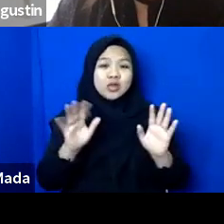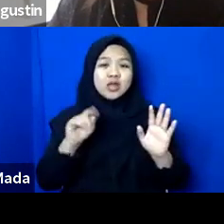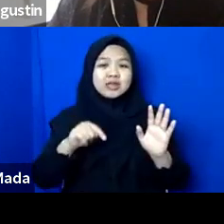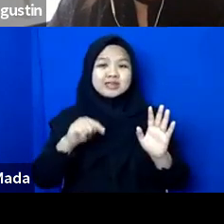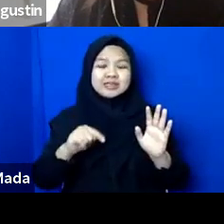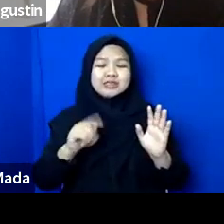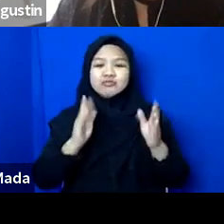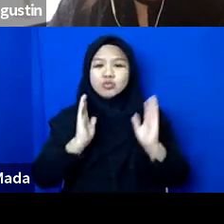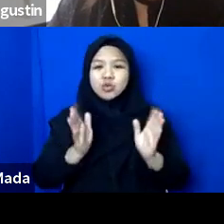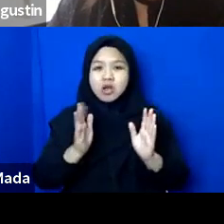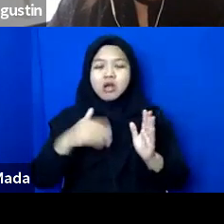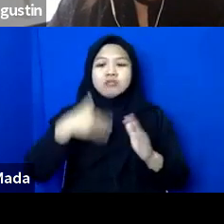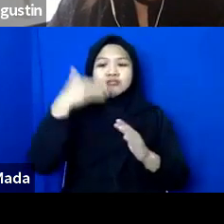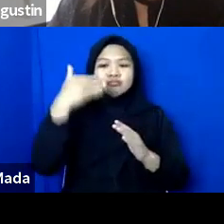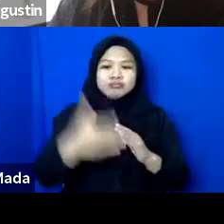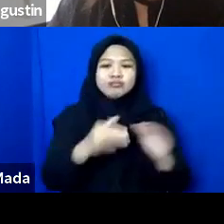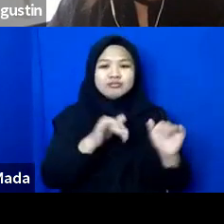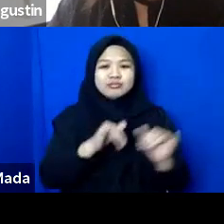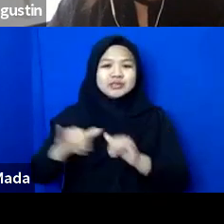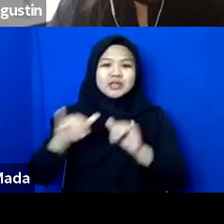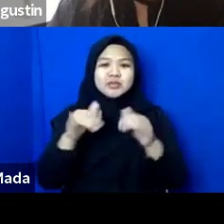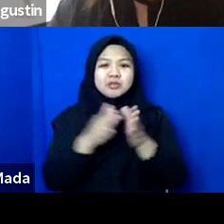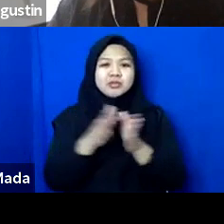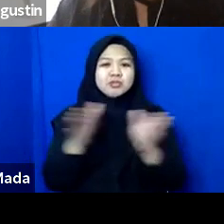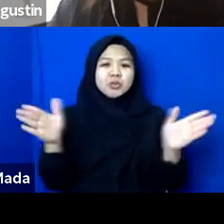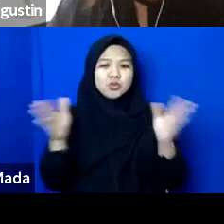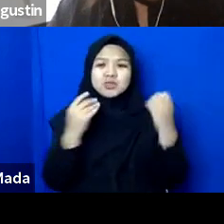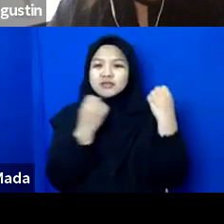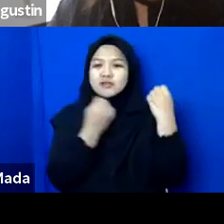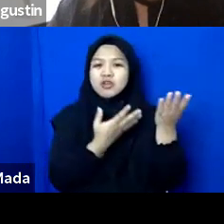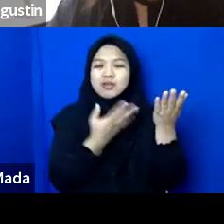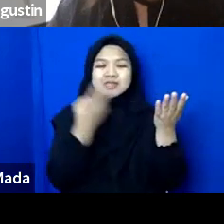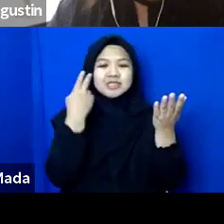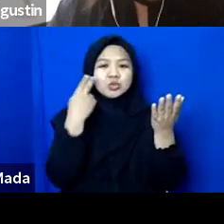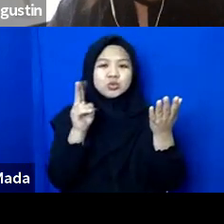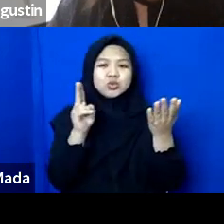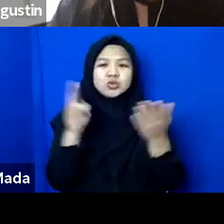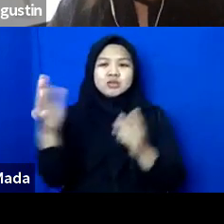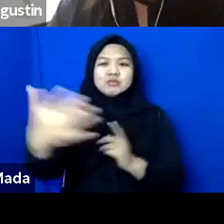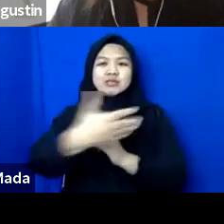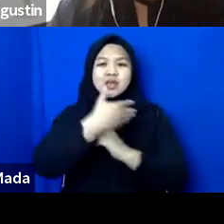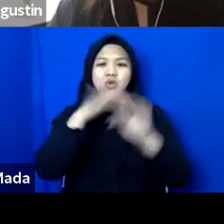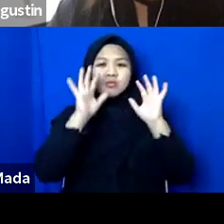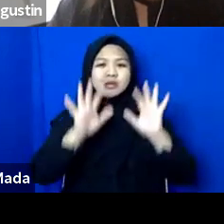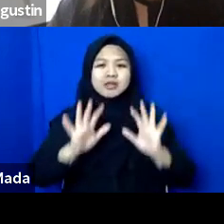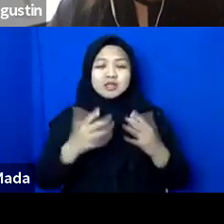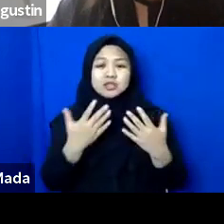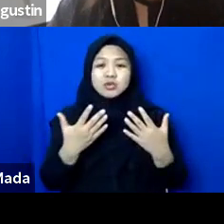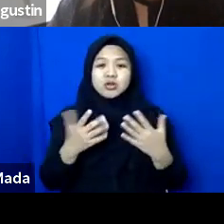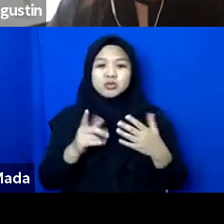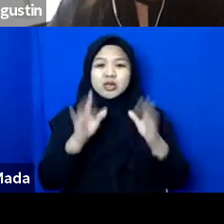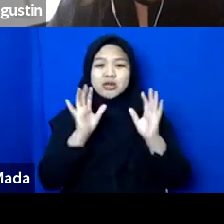akan mantap sama-sama memperluas informasi untuk mencapai lebih banyak dan semoga banyak